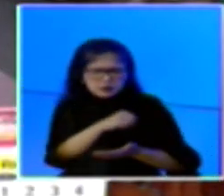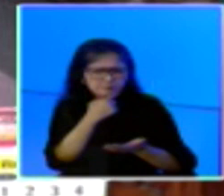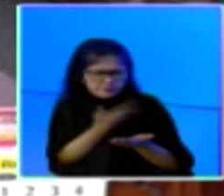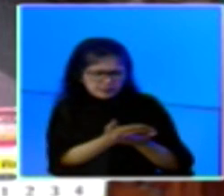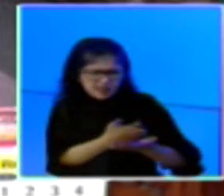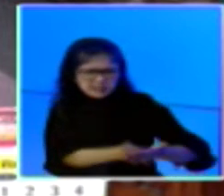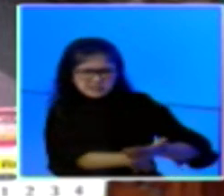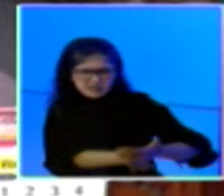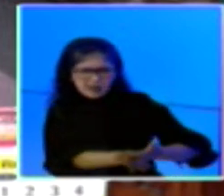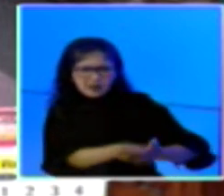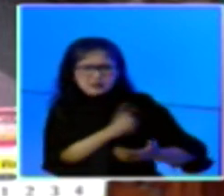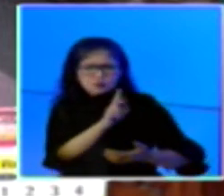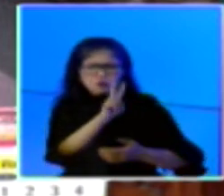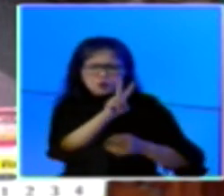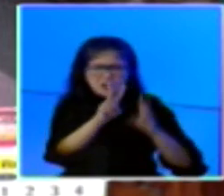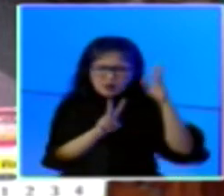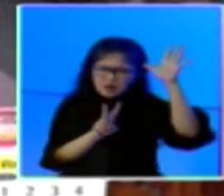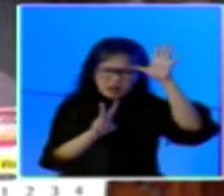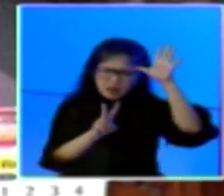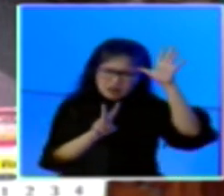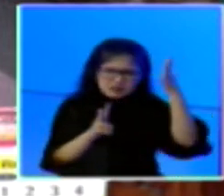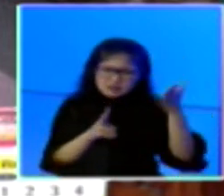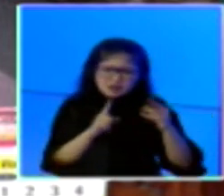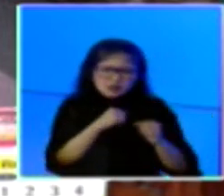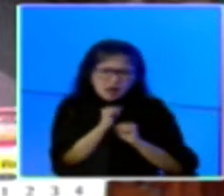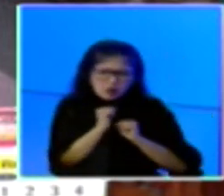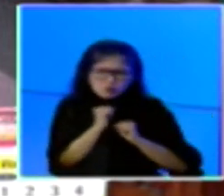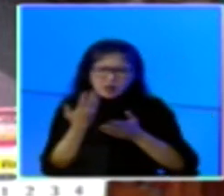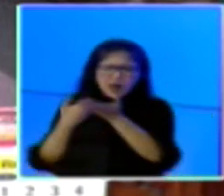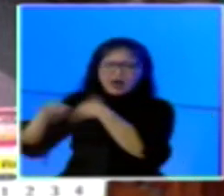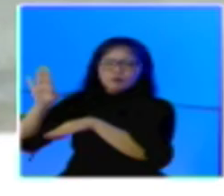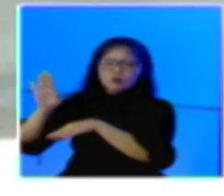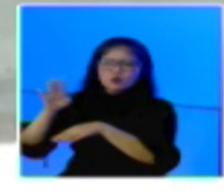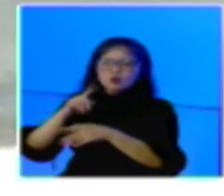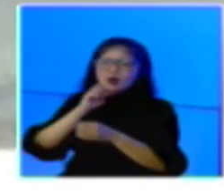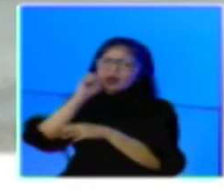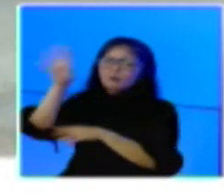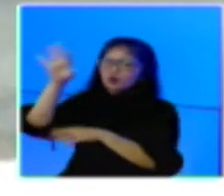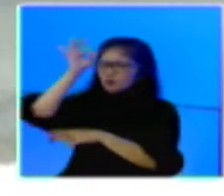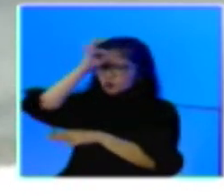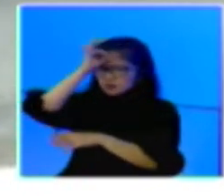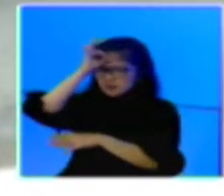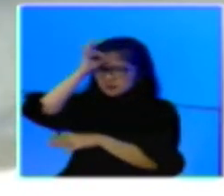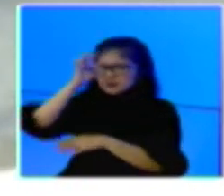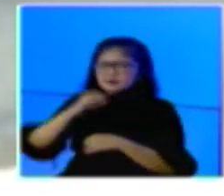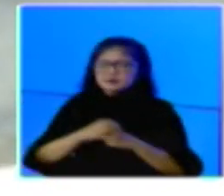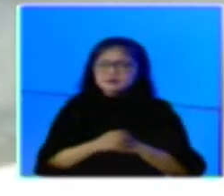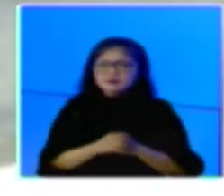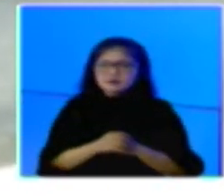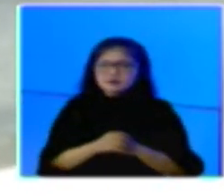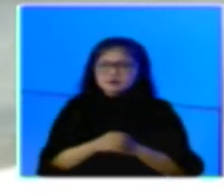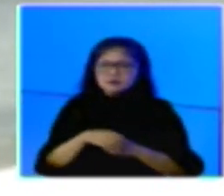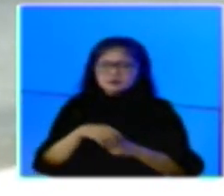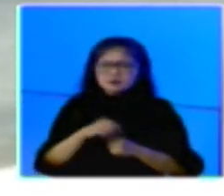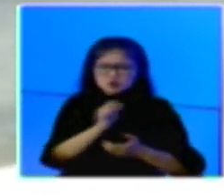siswi melarikan diri dan mengadukan peristiwa kepada orang tua dan dilanjutkan ke pihak sekolah. Pihak sekolah mengimbau kepada orang tua murid untuk meningkatkan